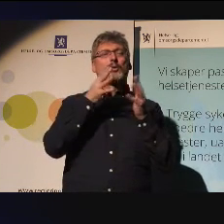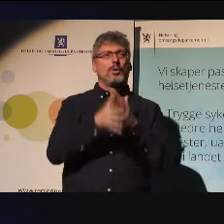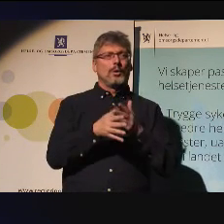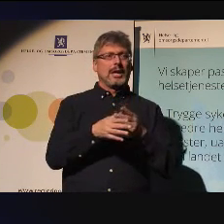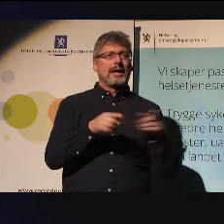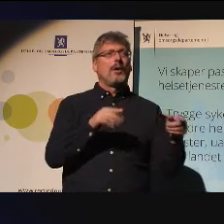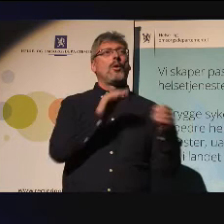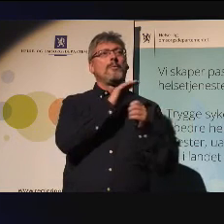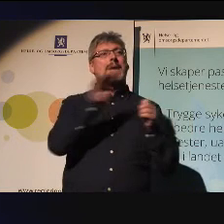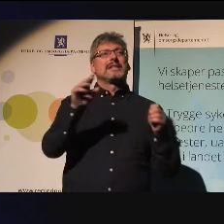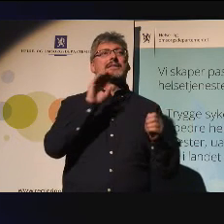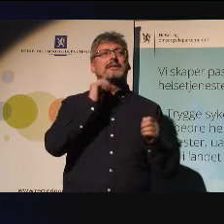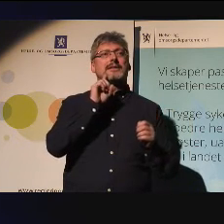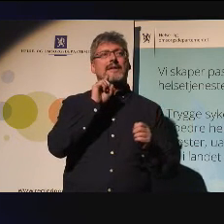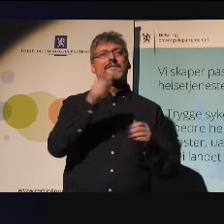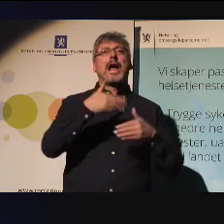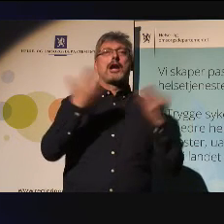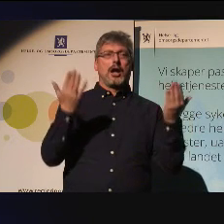mestre hverdagen sin.